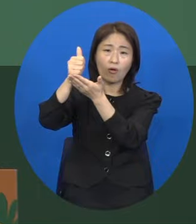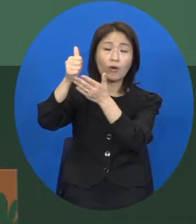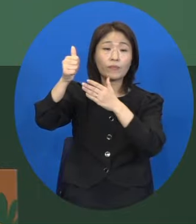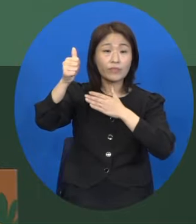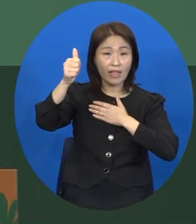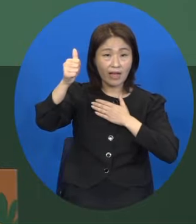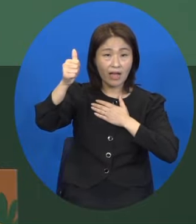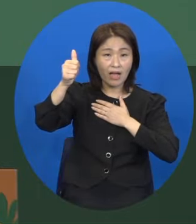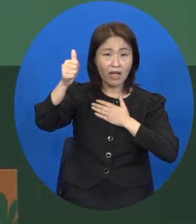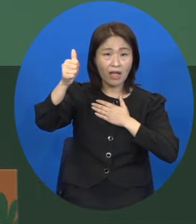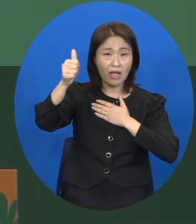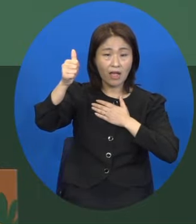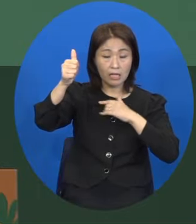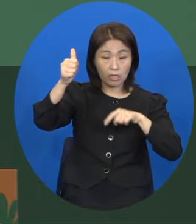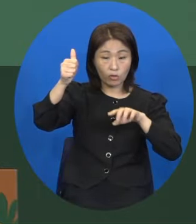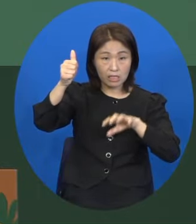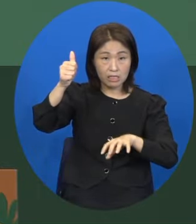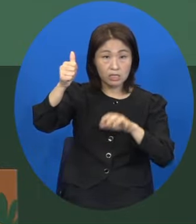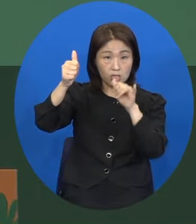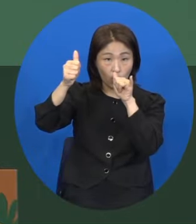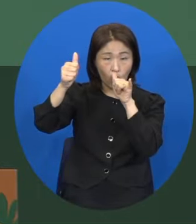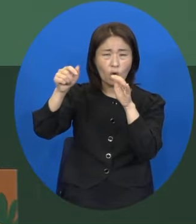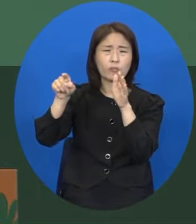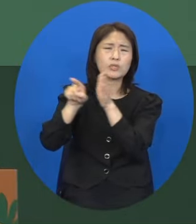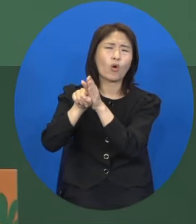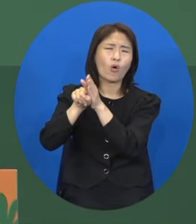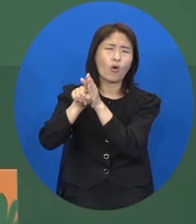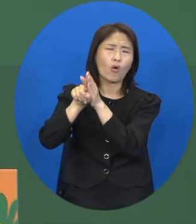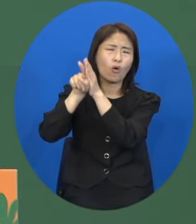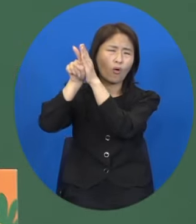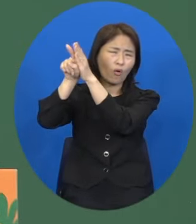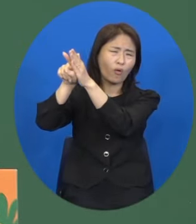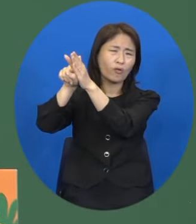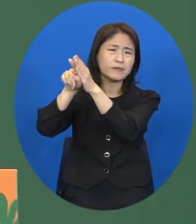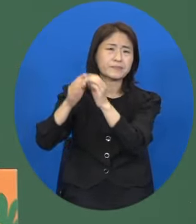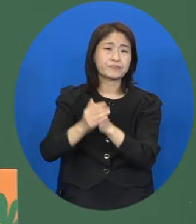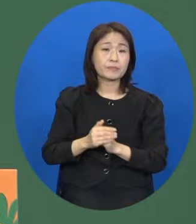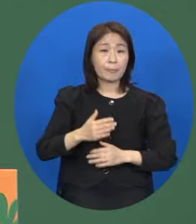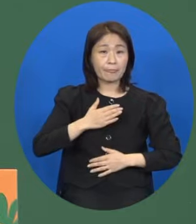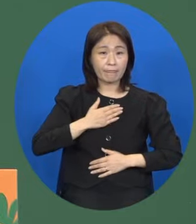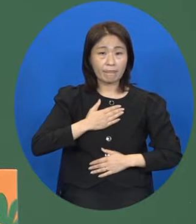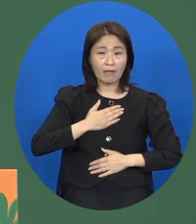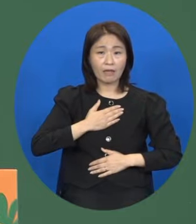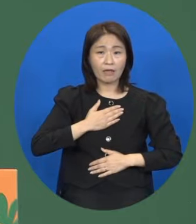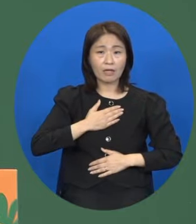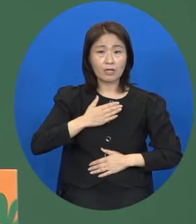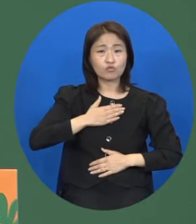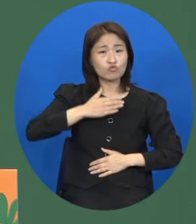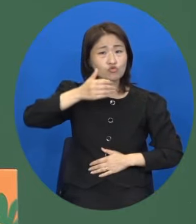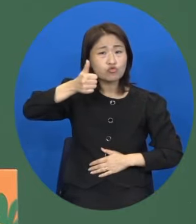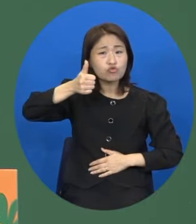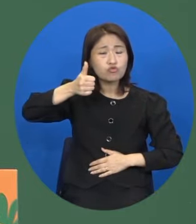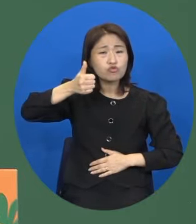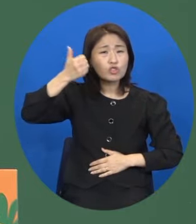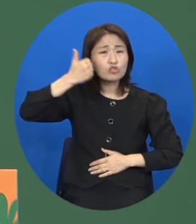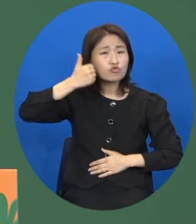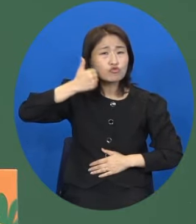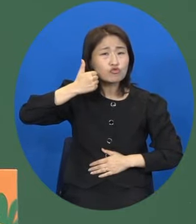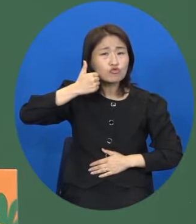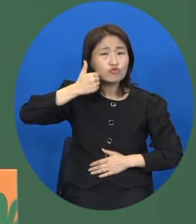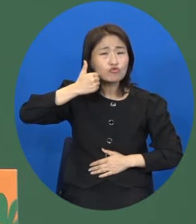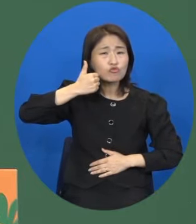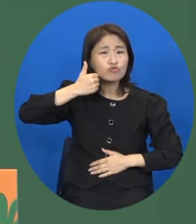내가 여기 있나이다. 여러분 이제 내 삶의 주인이 사회적 편견이나 사람들의 손가락질이